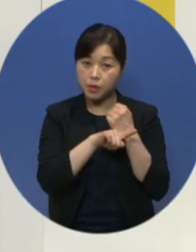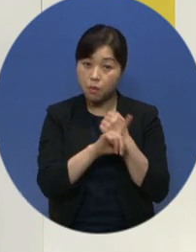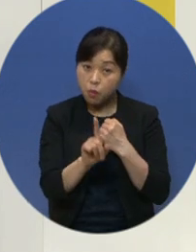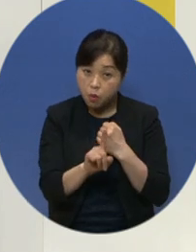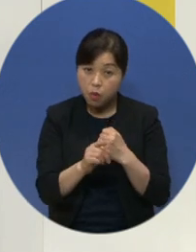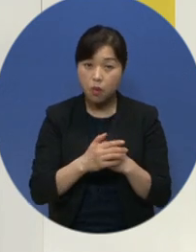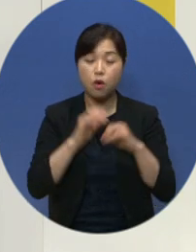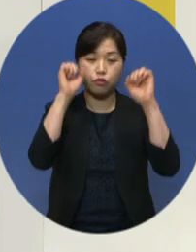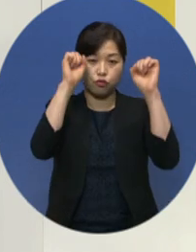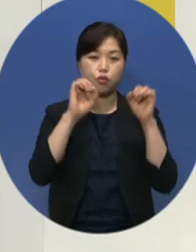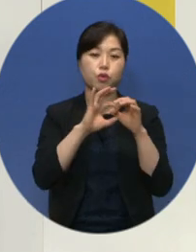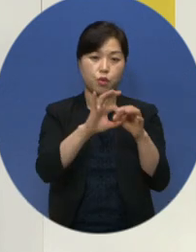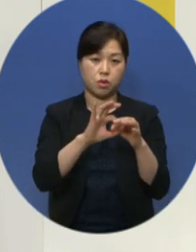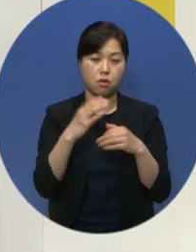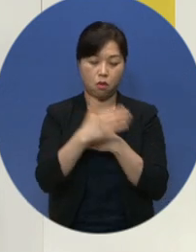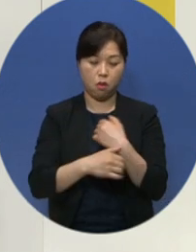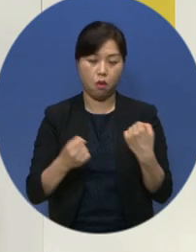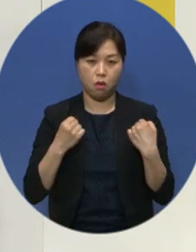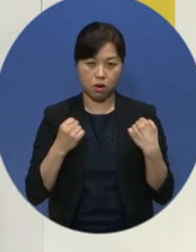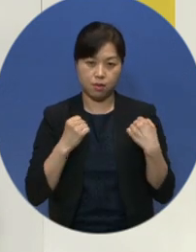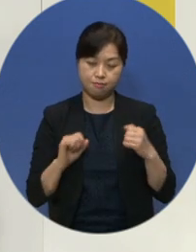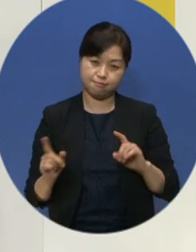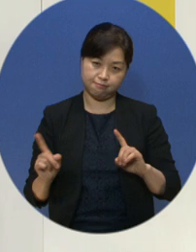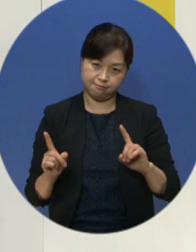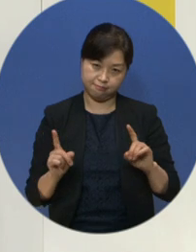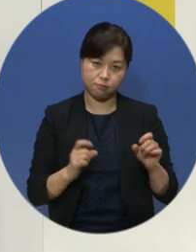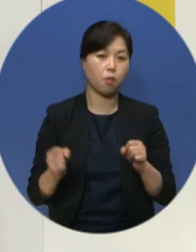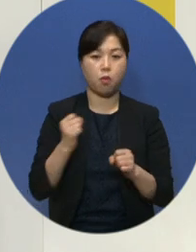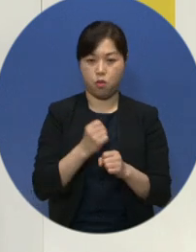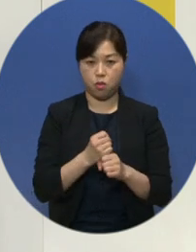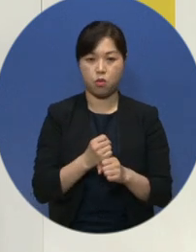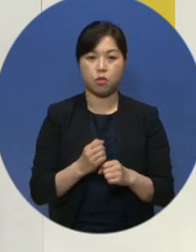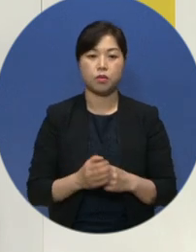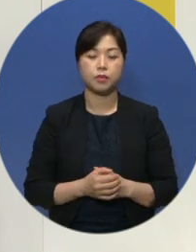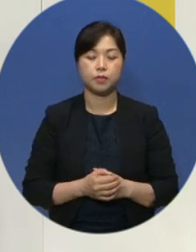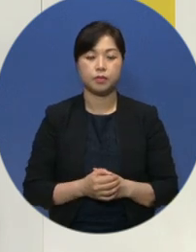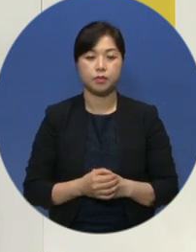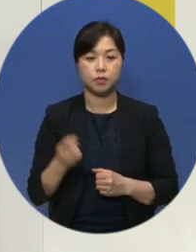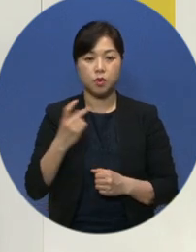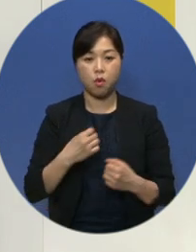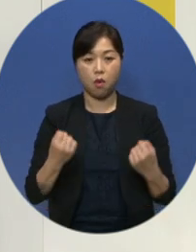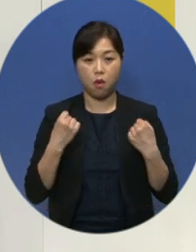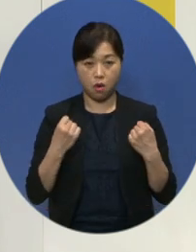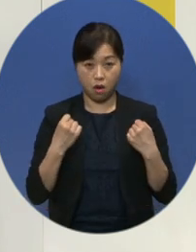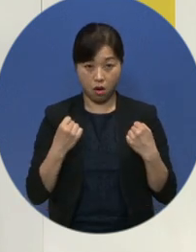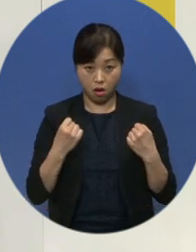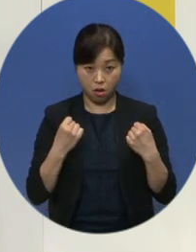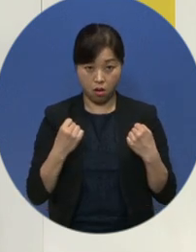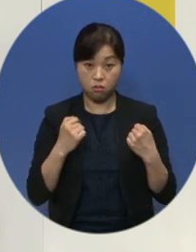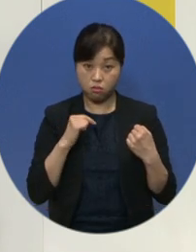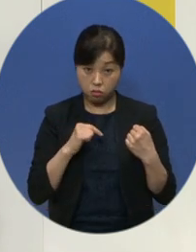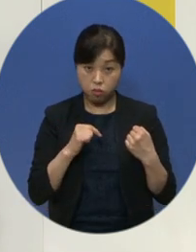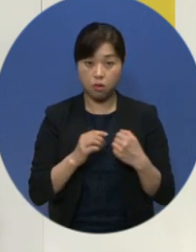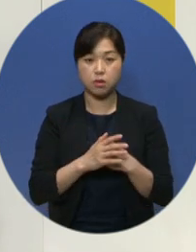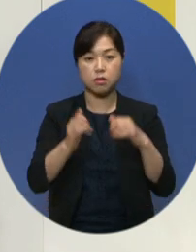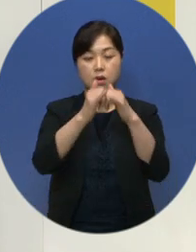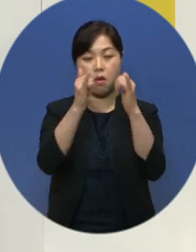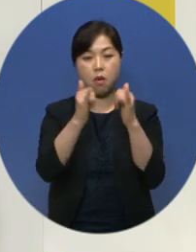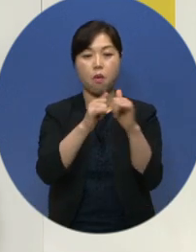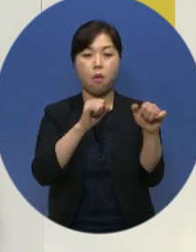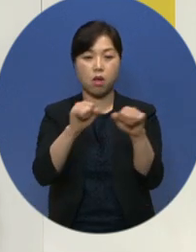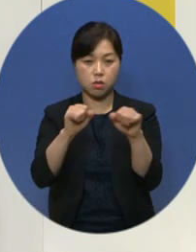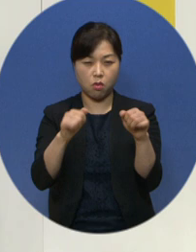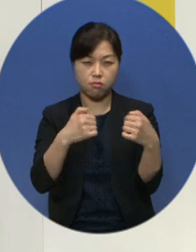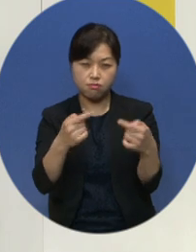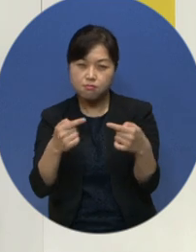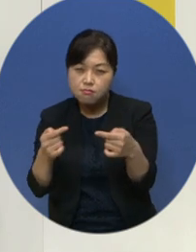스포츠를 통해서 건강이 회복이 된다는 거고 이 건강을 찾게 되면 은 이제 사회